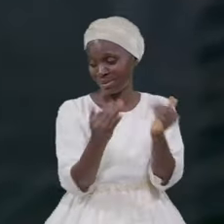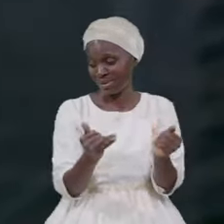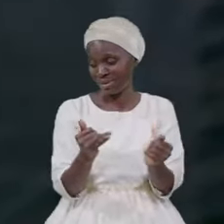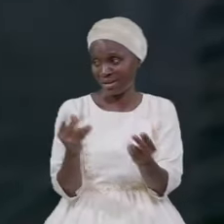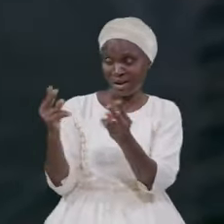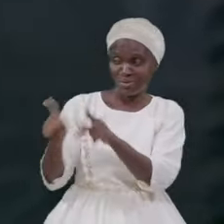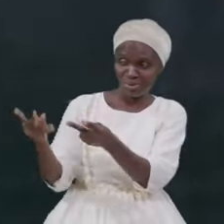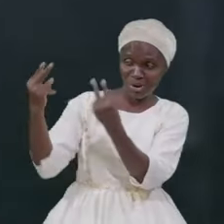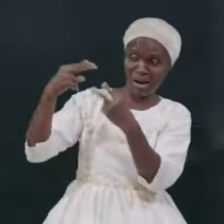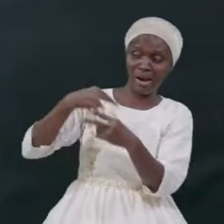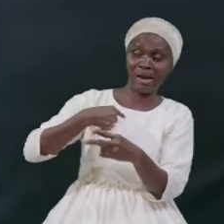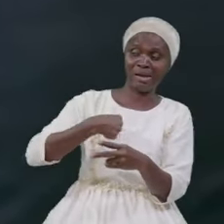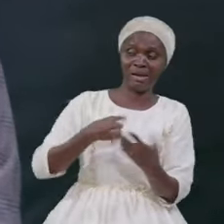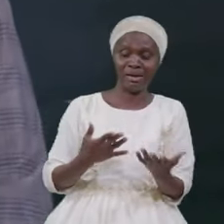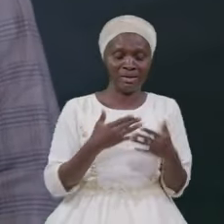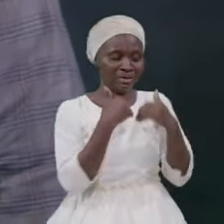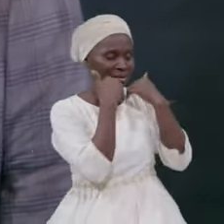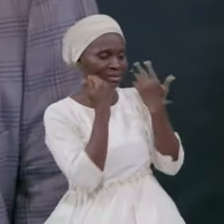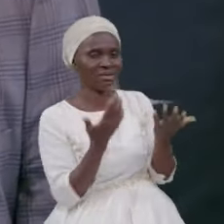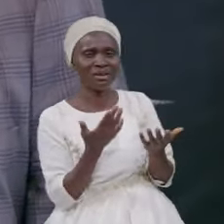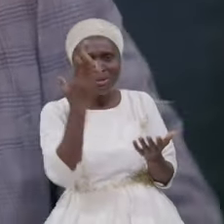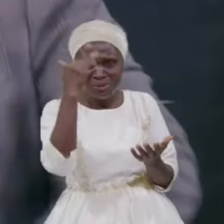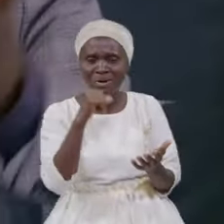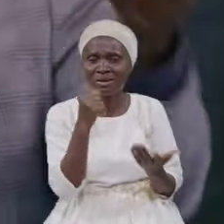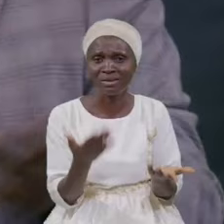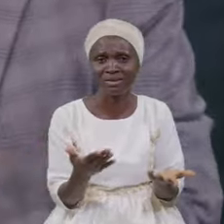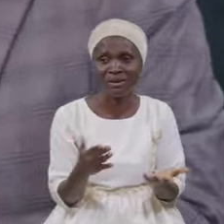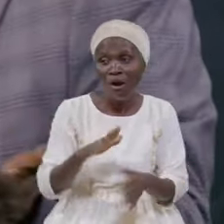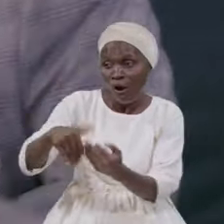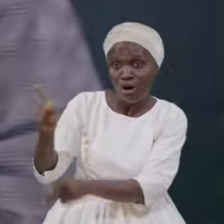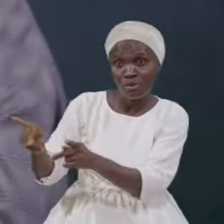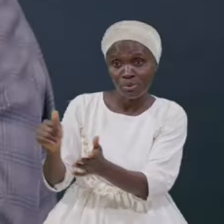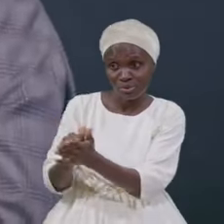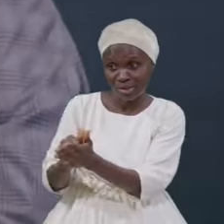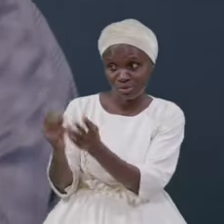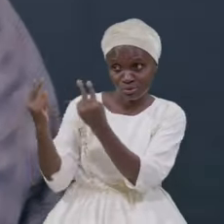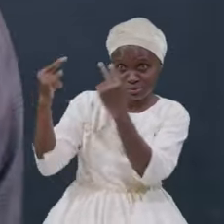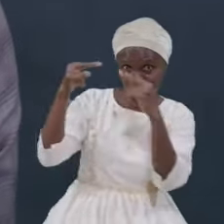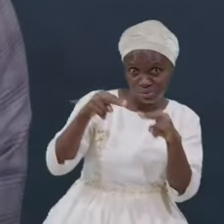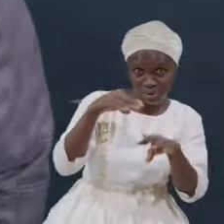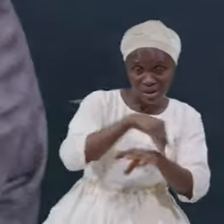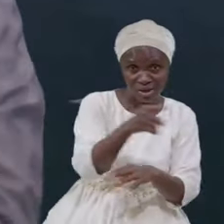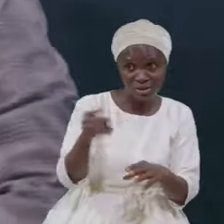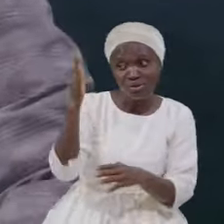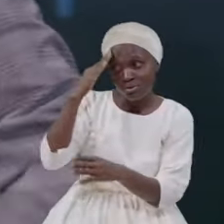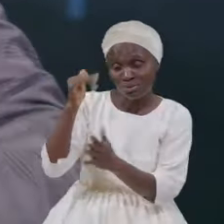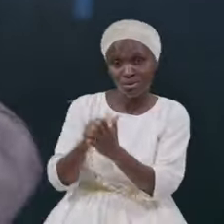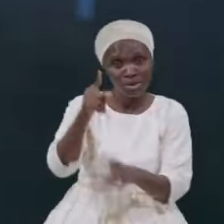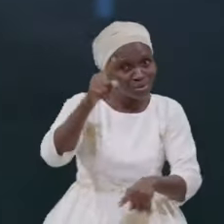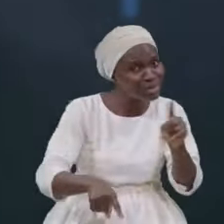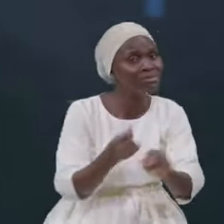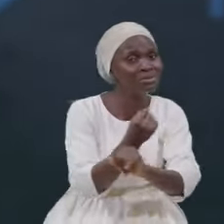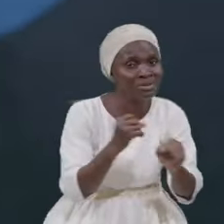Tous ceux qui peuvent te regarder, ils savent que tu ne peux pas te sauver. Tous ceux-là qui te regardent, ils savent